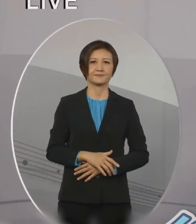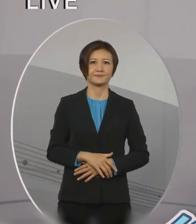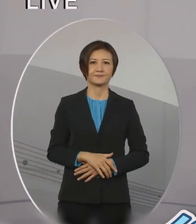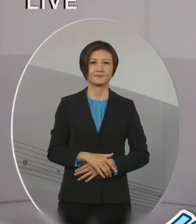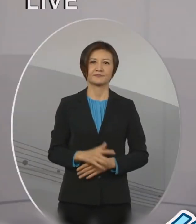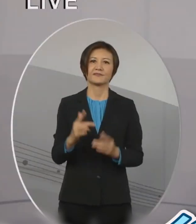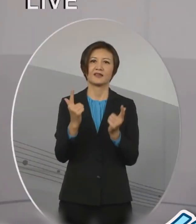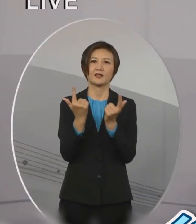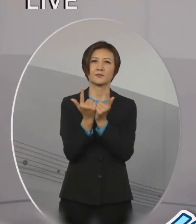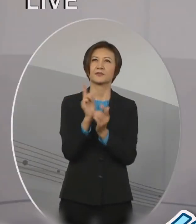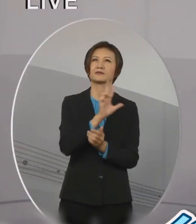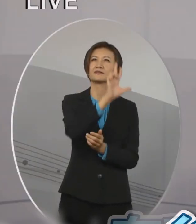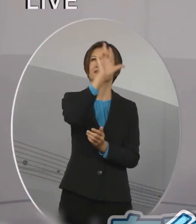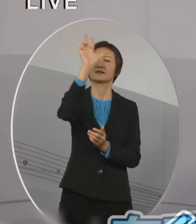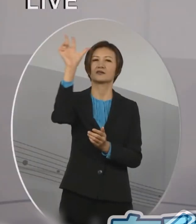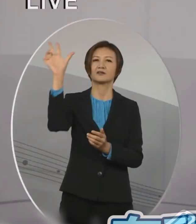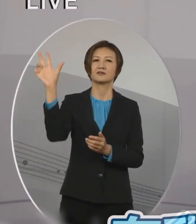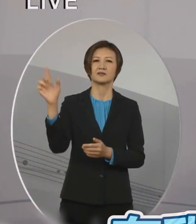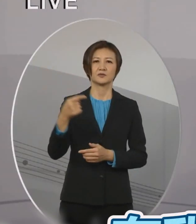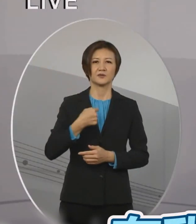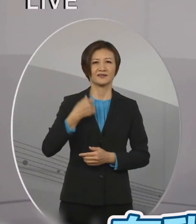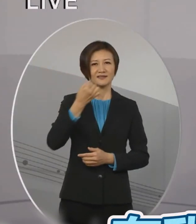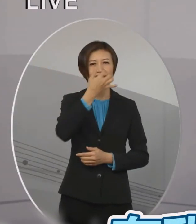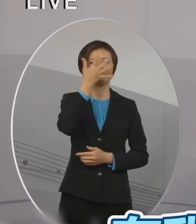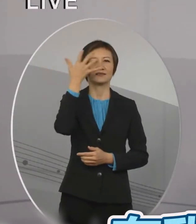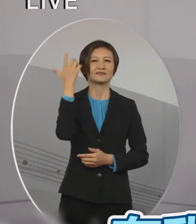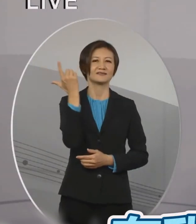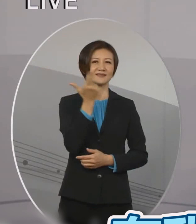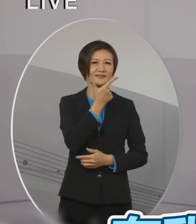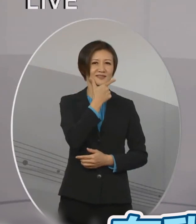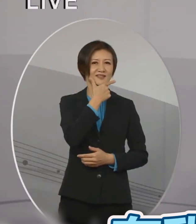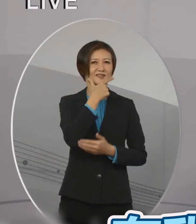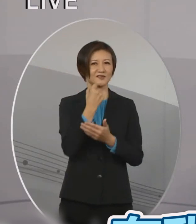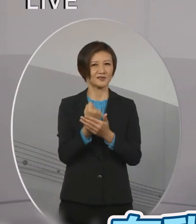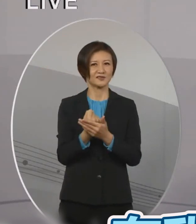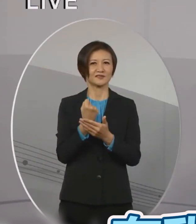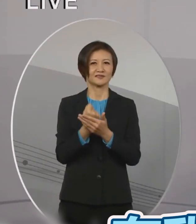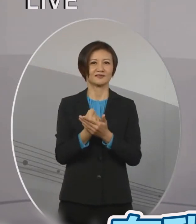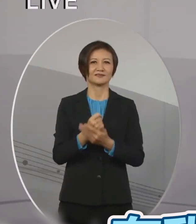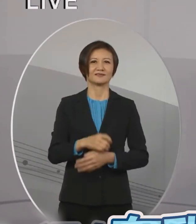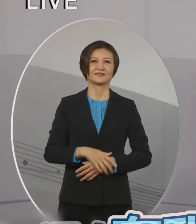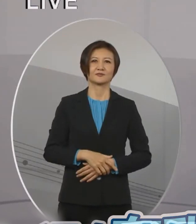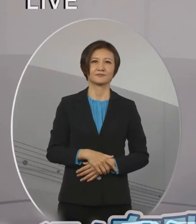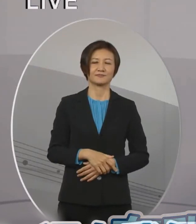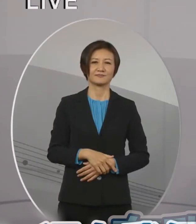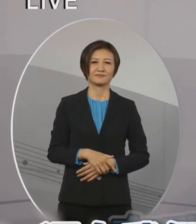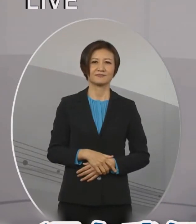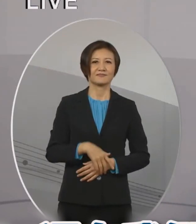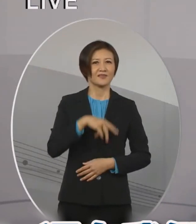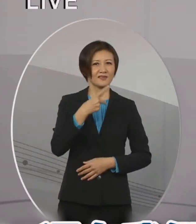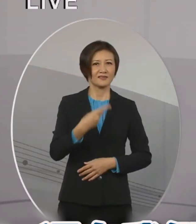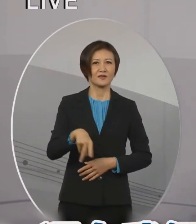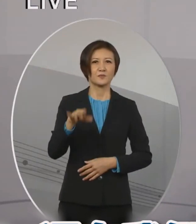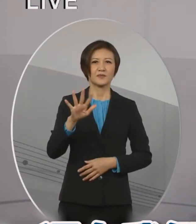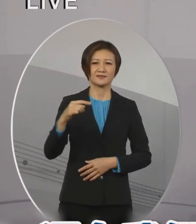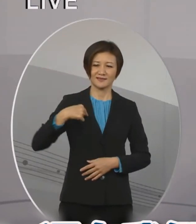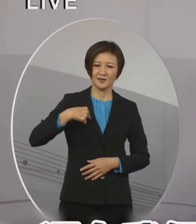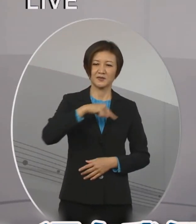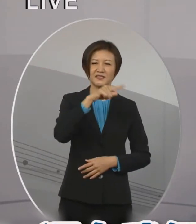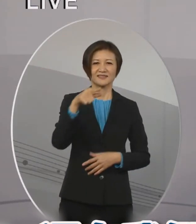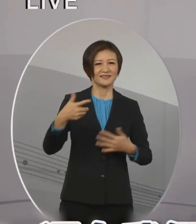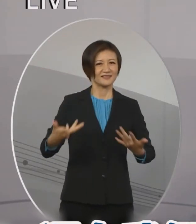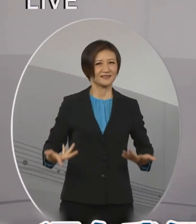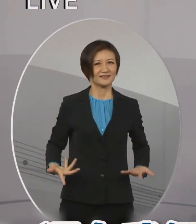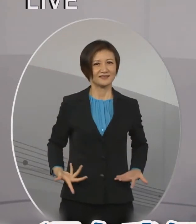台北的天空有我年轻的笑容，还有我们